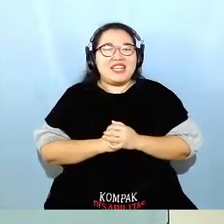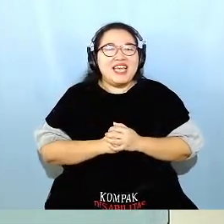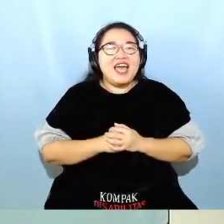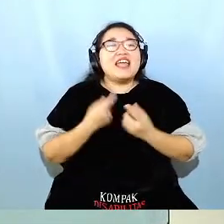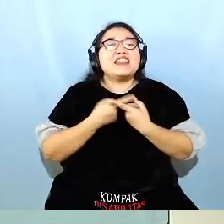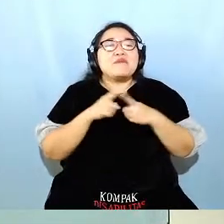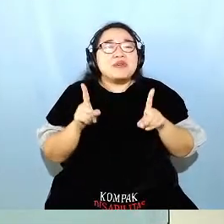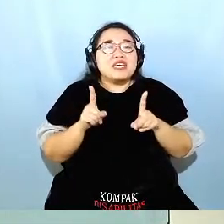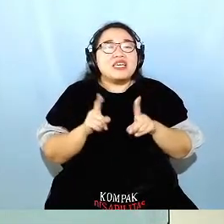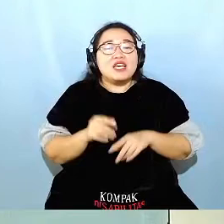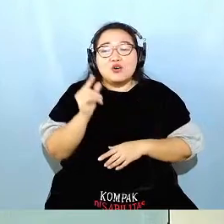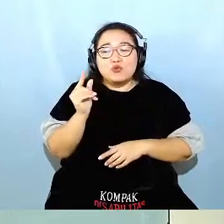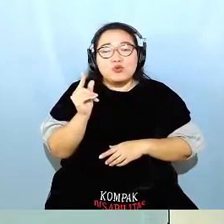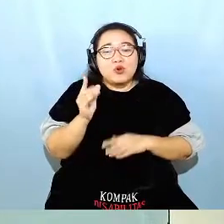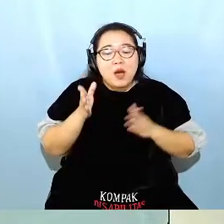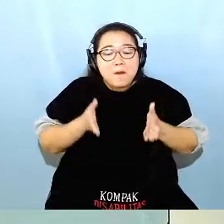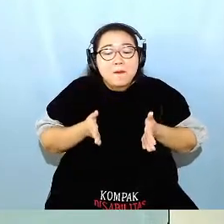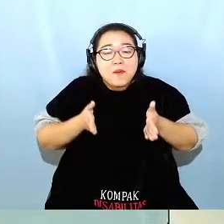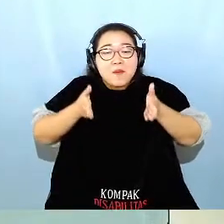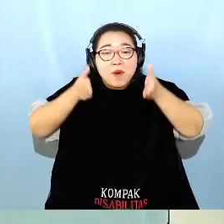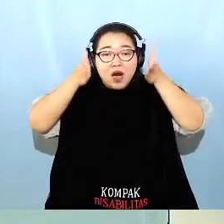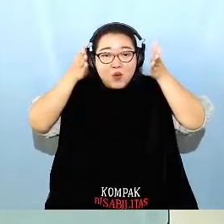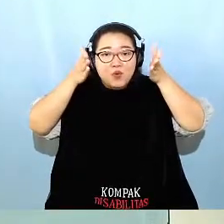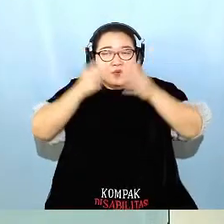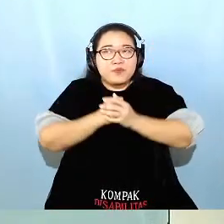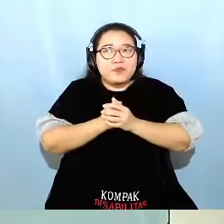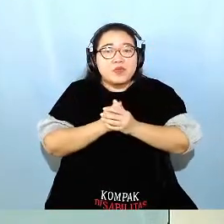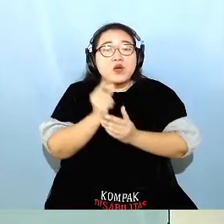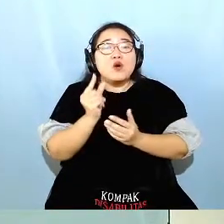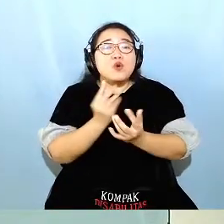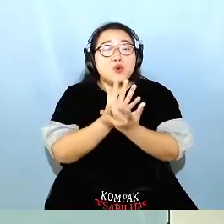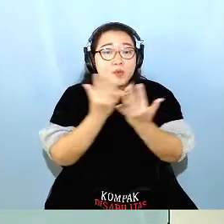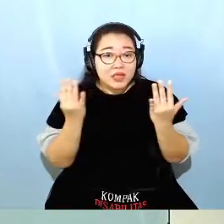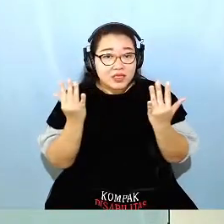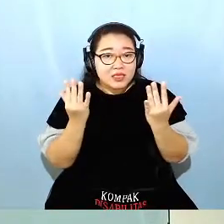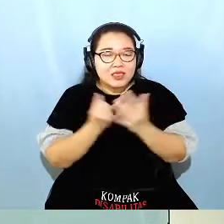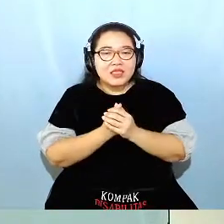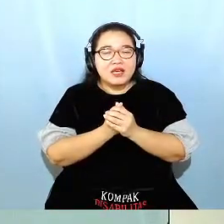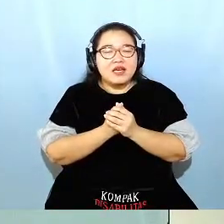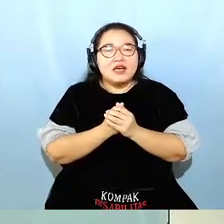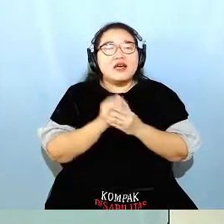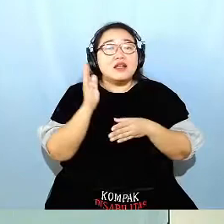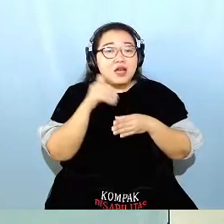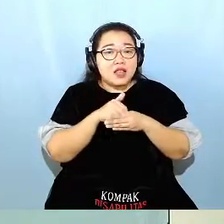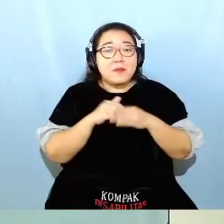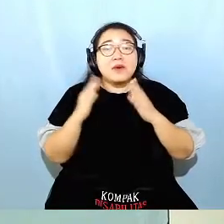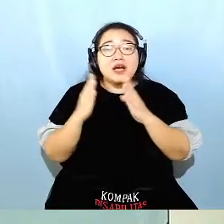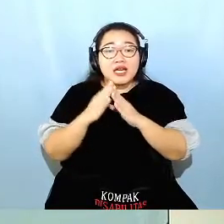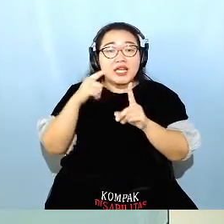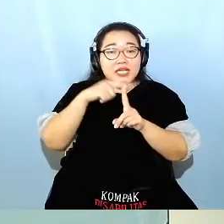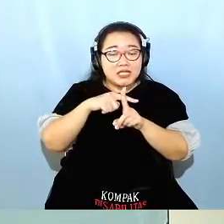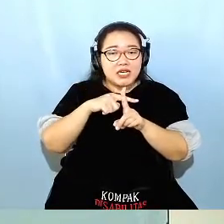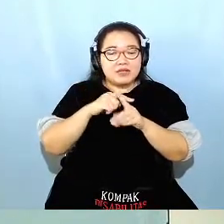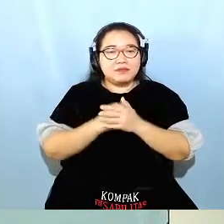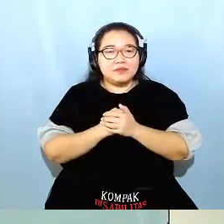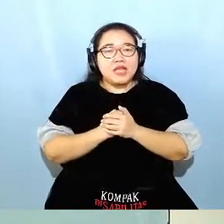kebersamaan, untuk membangun berjemaat, untuk membangun bergereja. Kita